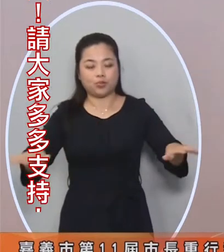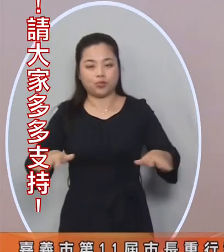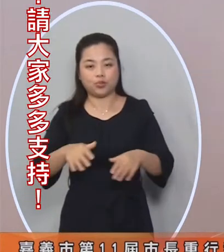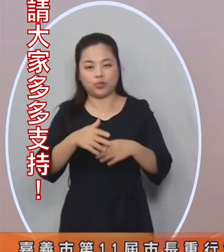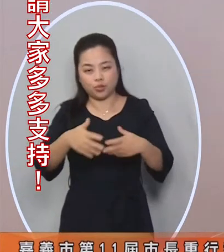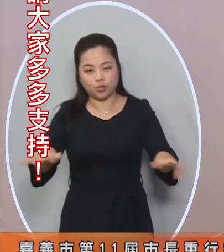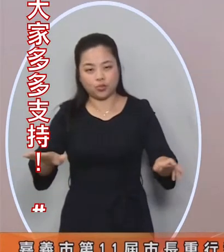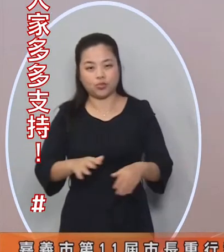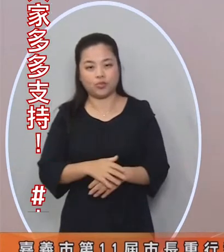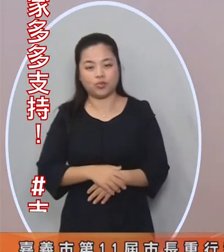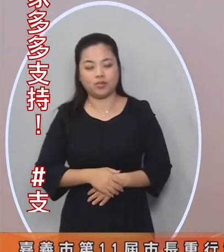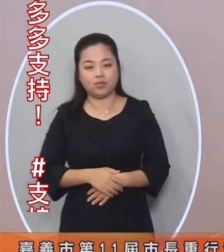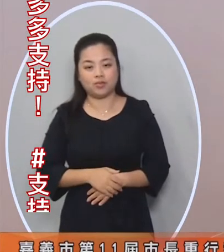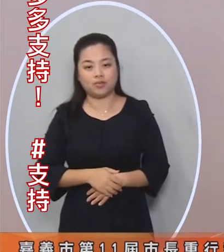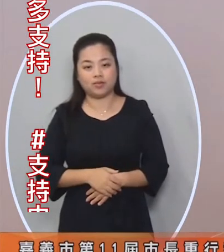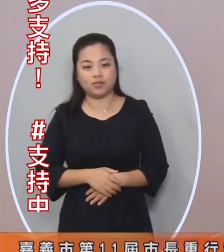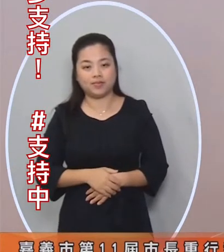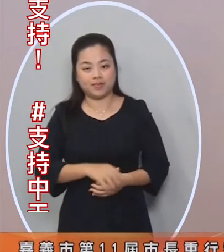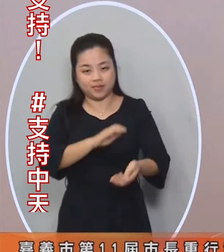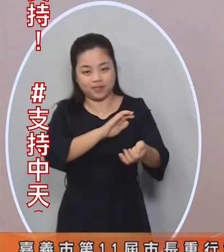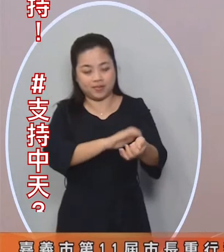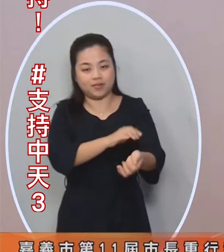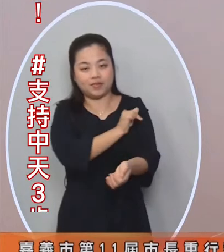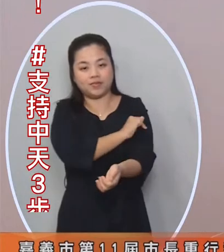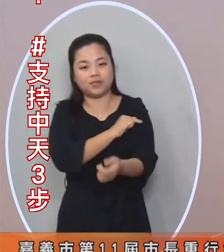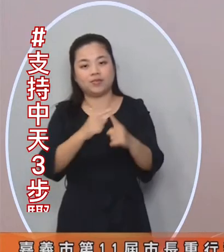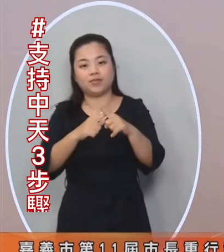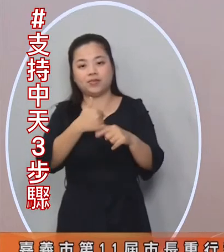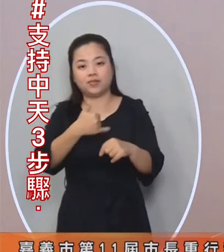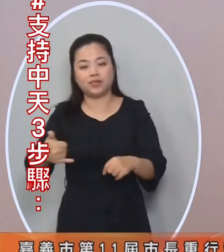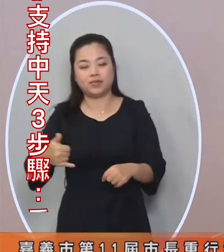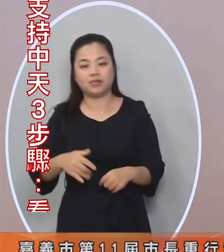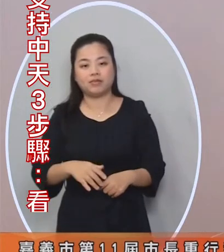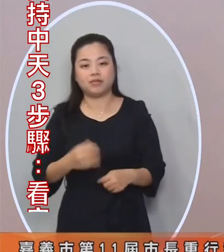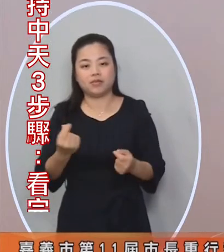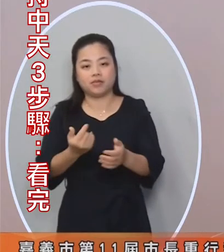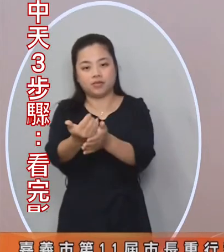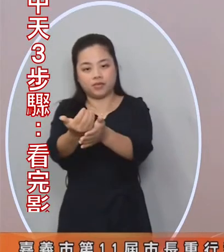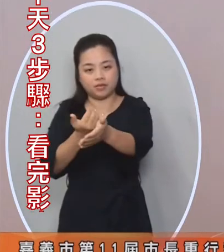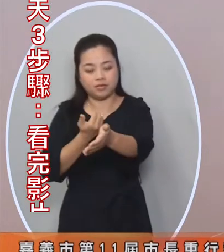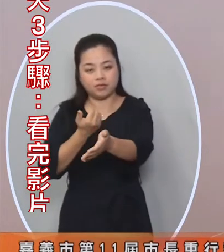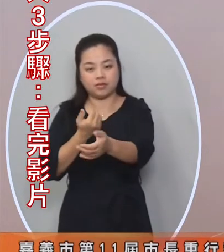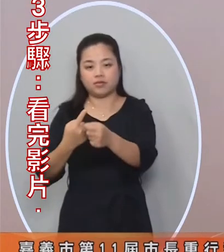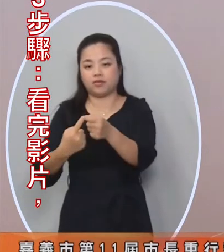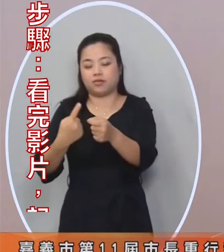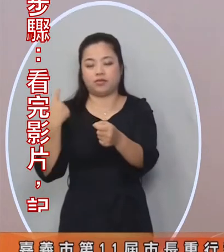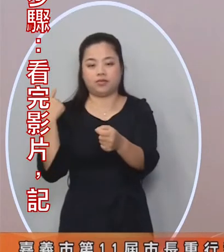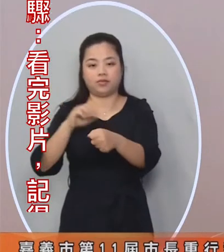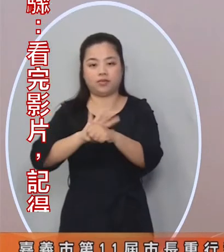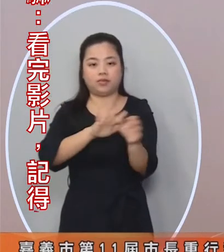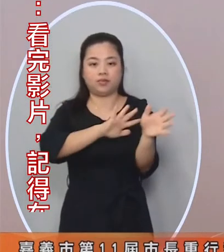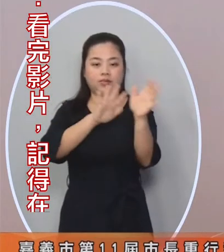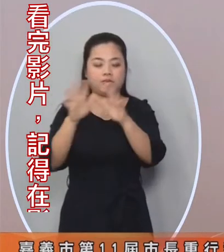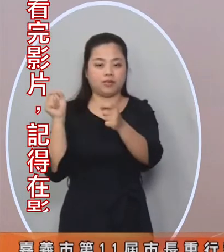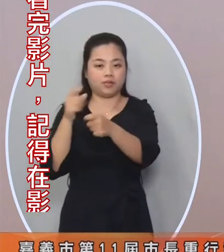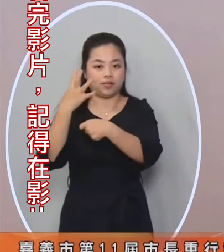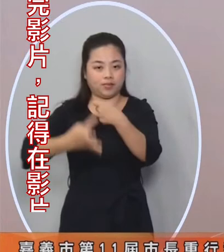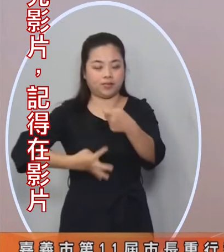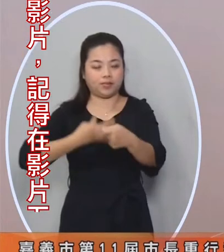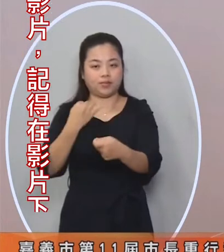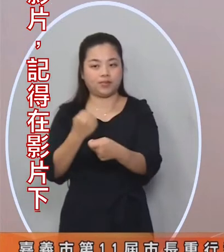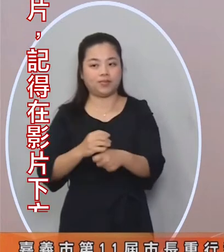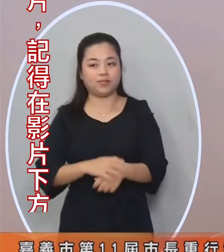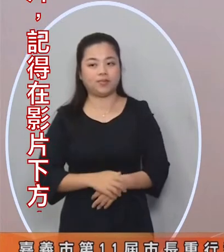的医师人员，尤其在之前 尤其去年疫情这几年的疫